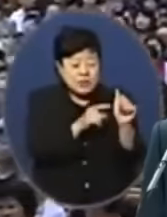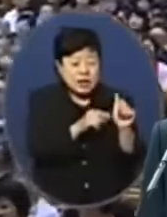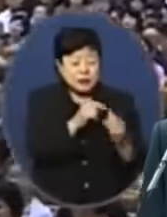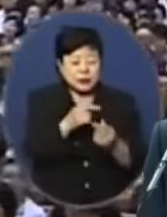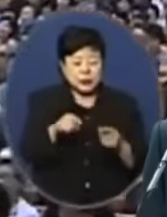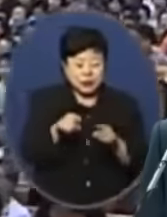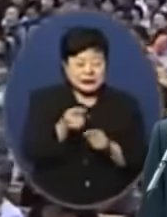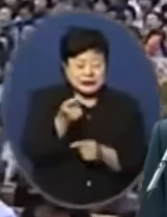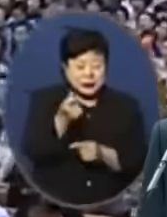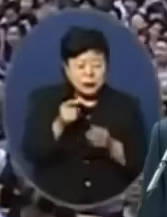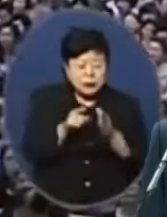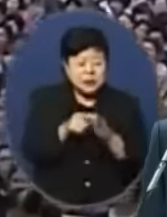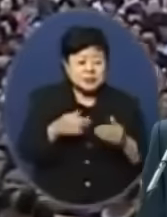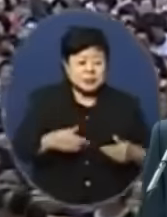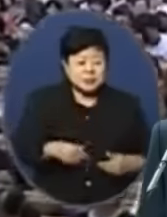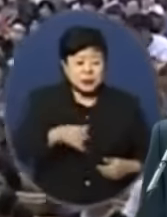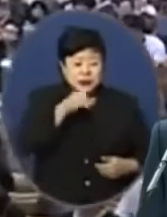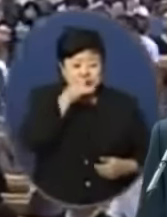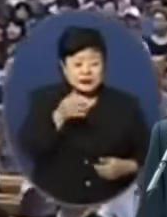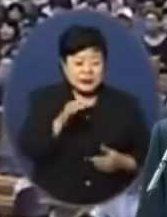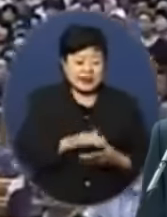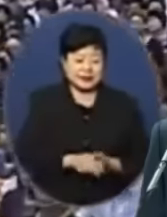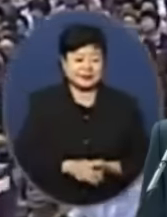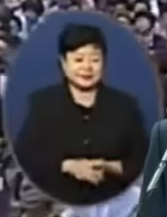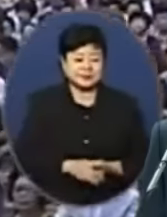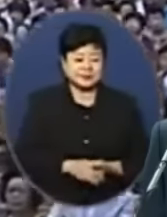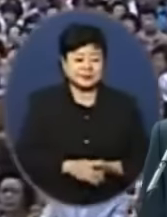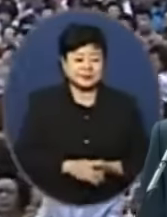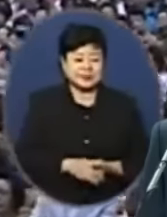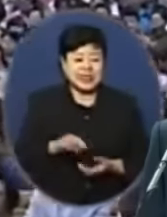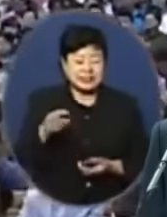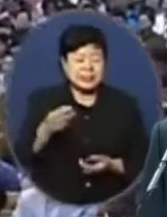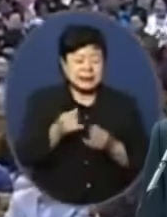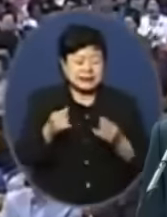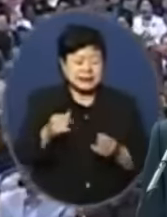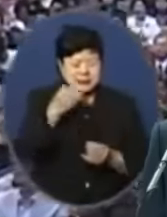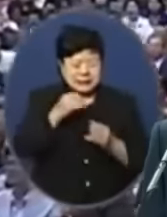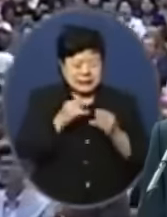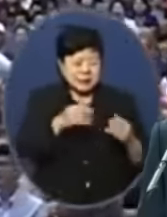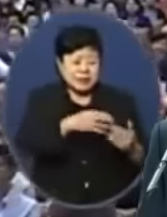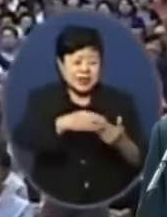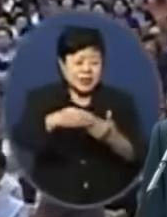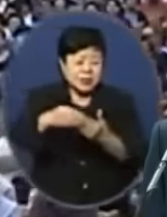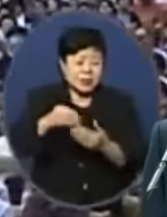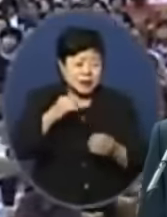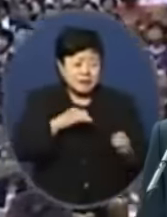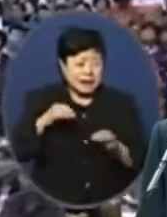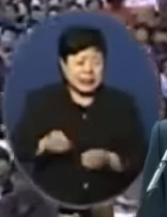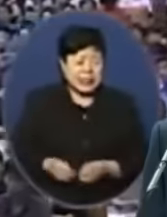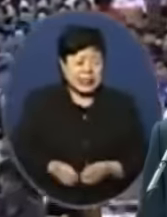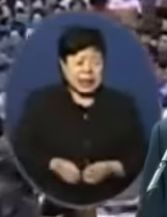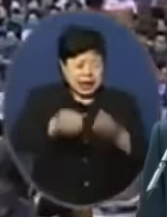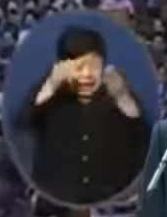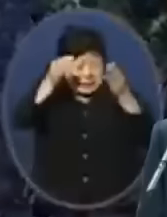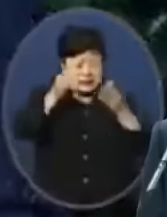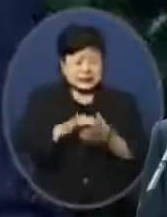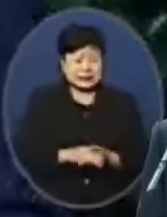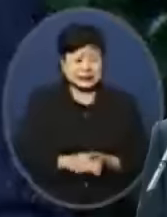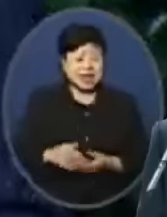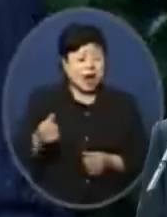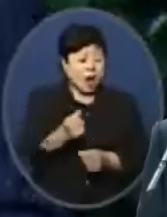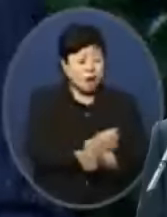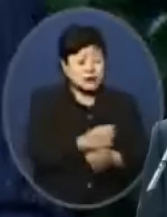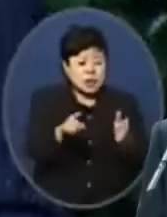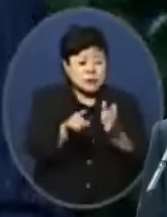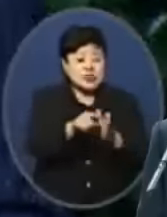같이 개자시만한 믿음을 가지고 있었으나 300만 이스라엘 백성을 데리고 홍해 바다가 갈라지게 하려면